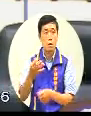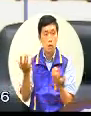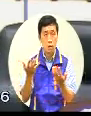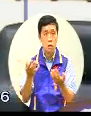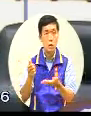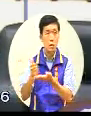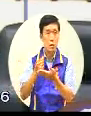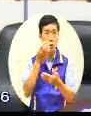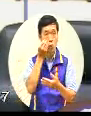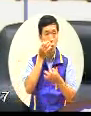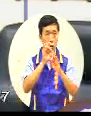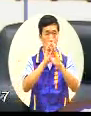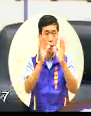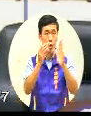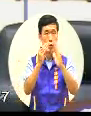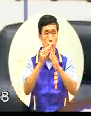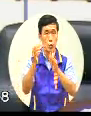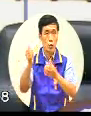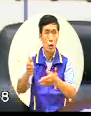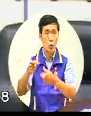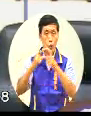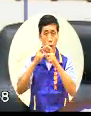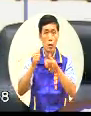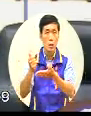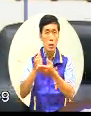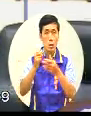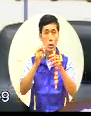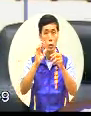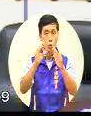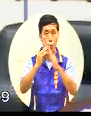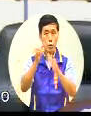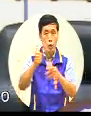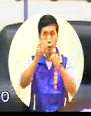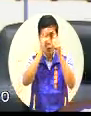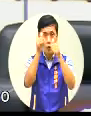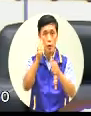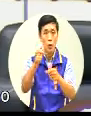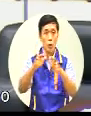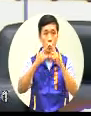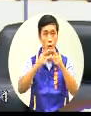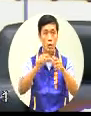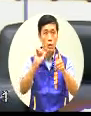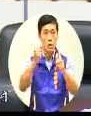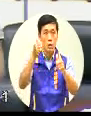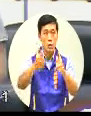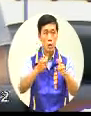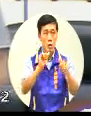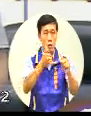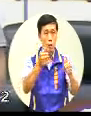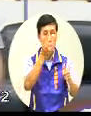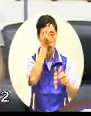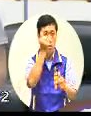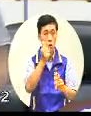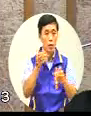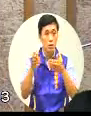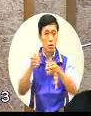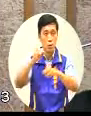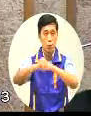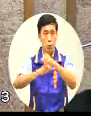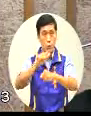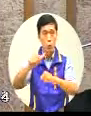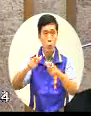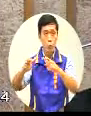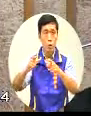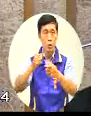局长答复一下？ 请许局长回答。 谢谢议长，谢谢曾议员对我们动物园的关心哈。啊，